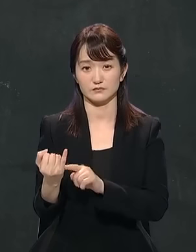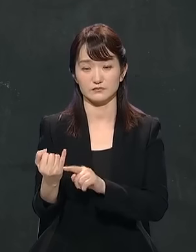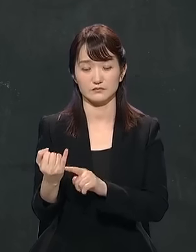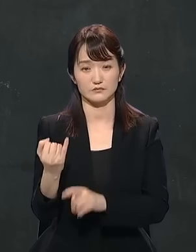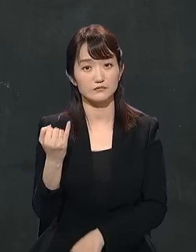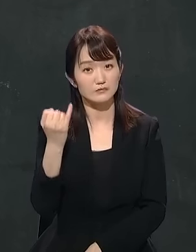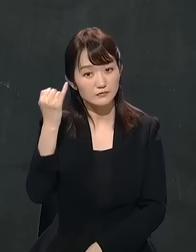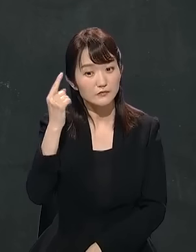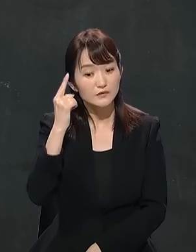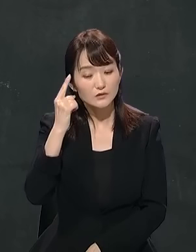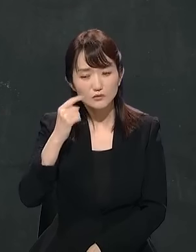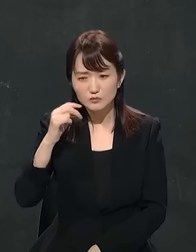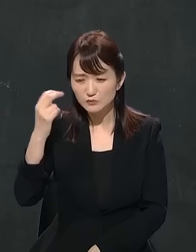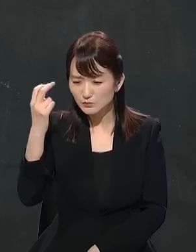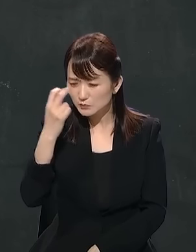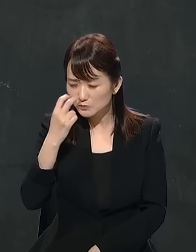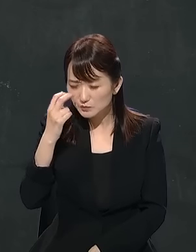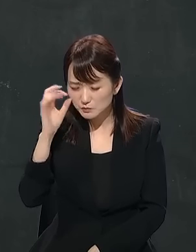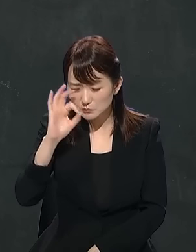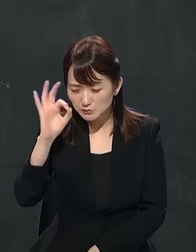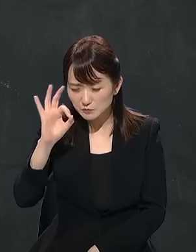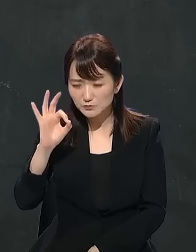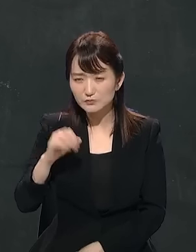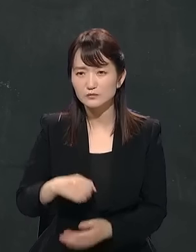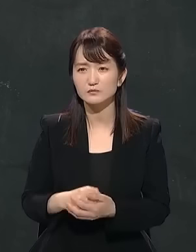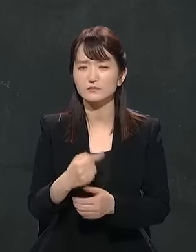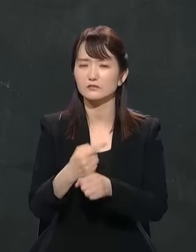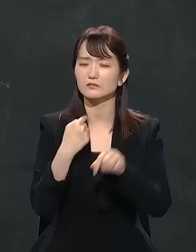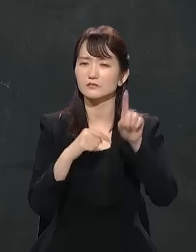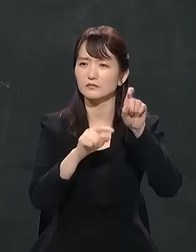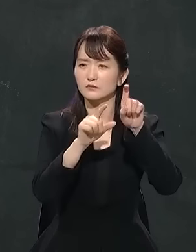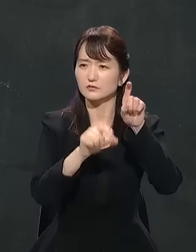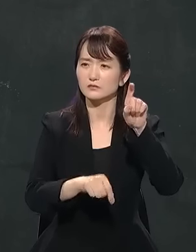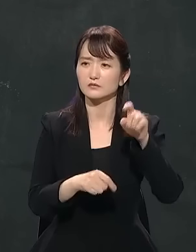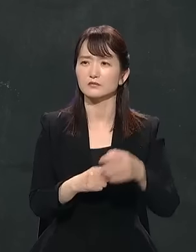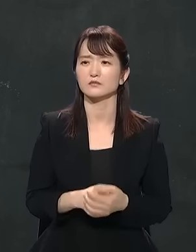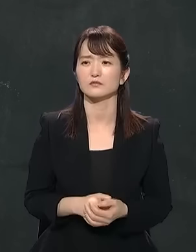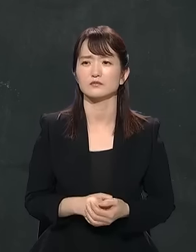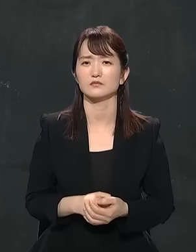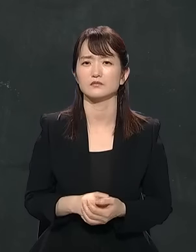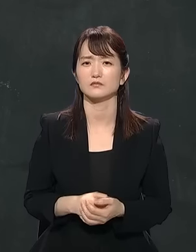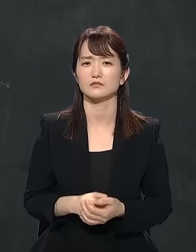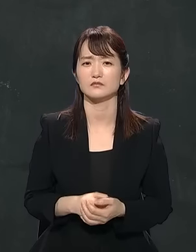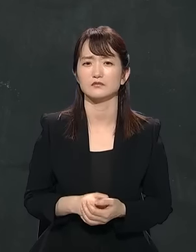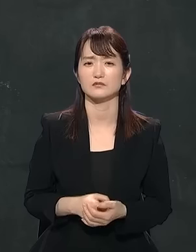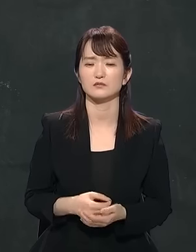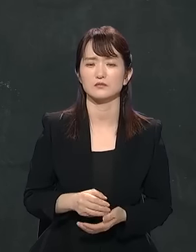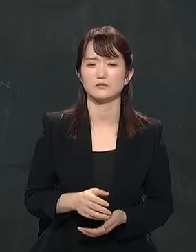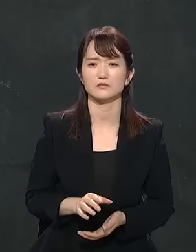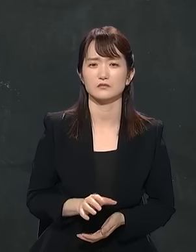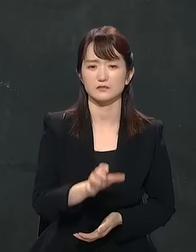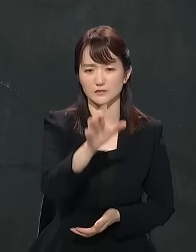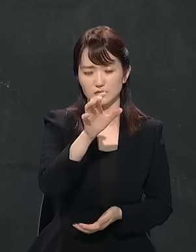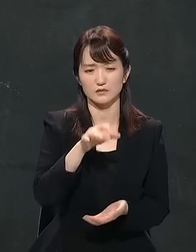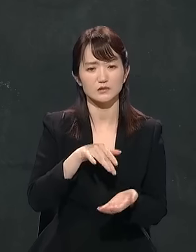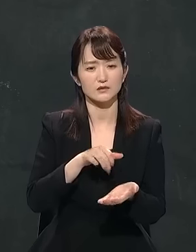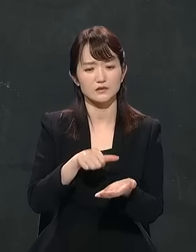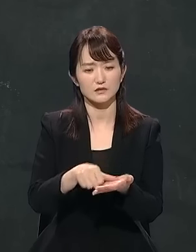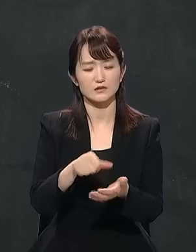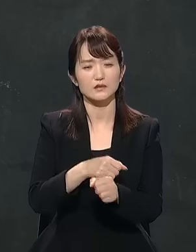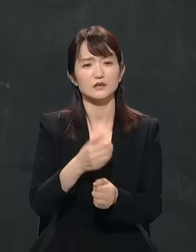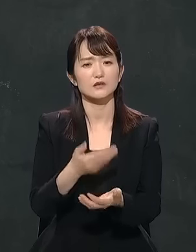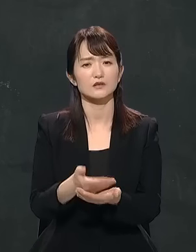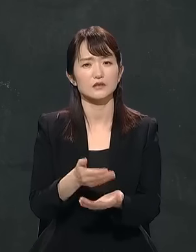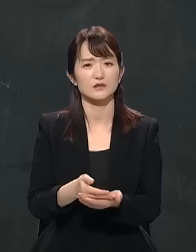휴대전화까지 찾아보니까 언니조차도 지난해 11월에 이미 이거를 지워 달라고 메시지를 보냈던 겁니다 그러니까 피해자가 허락했다는